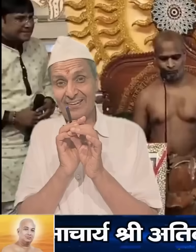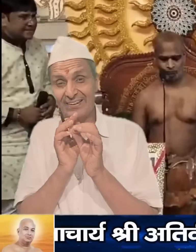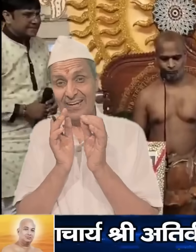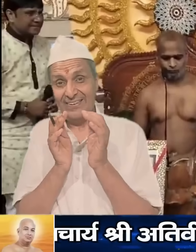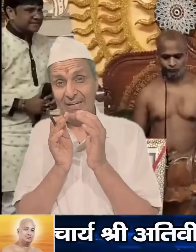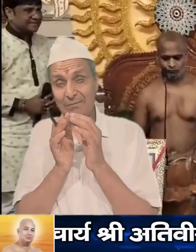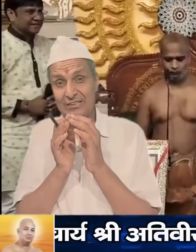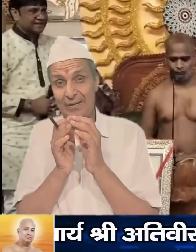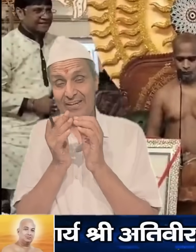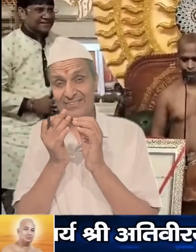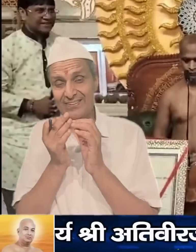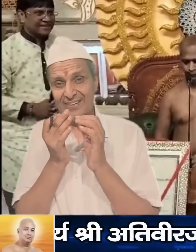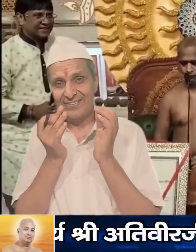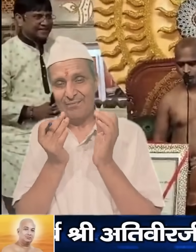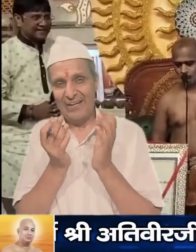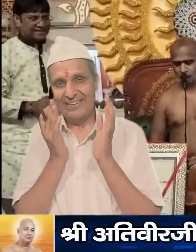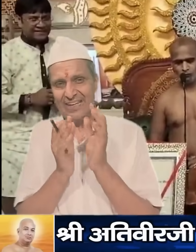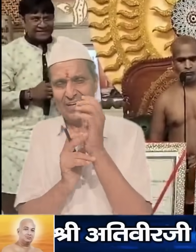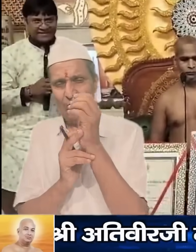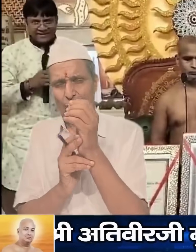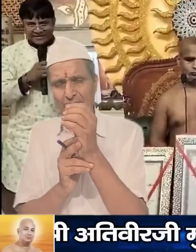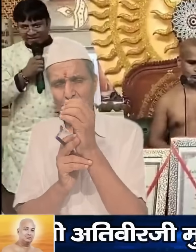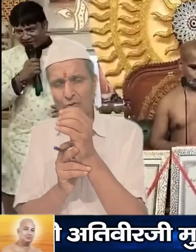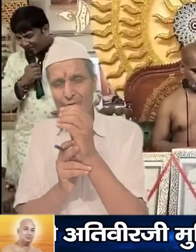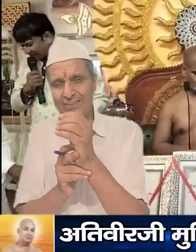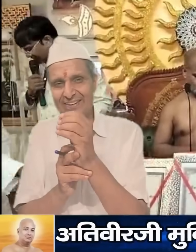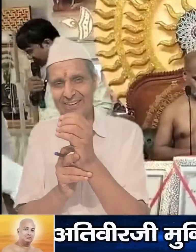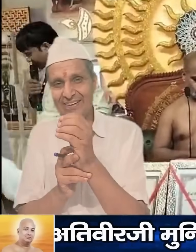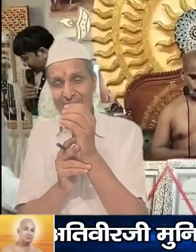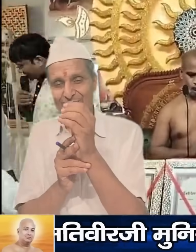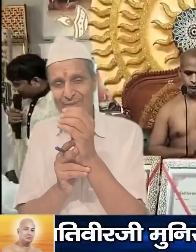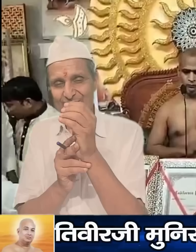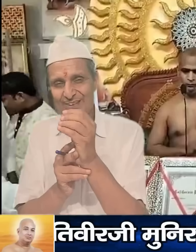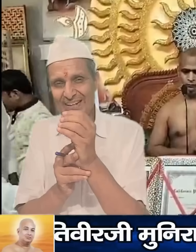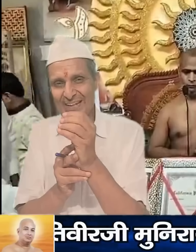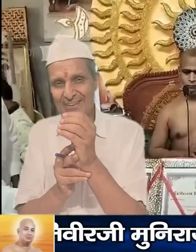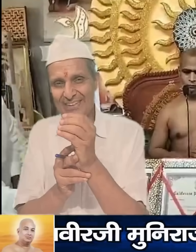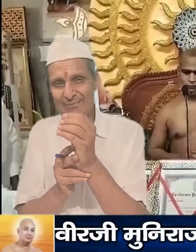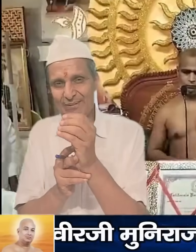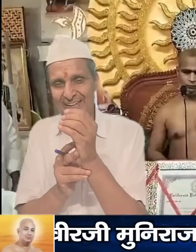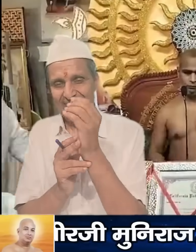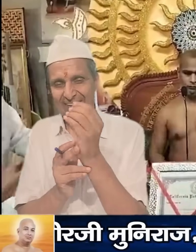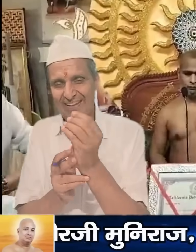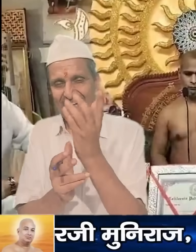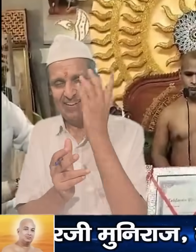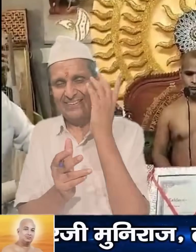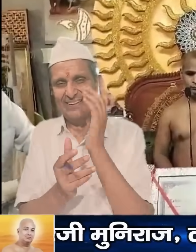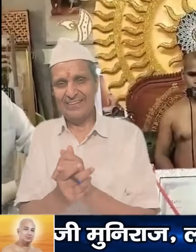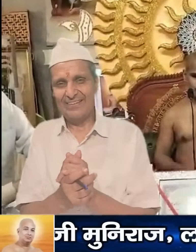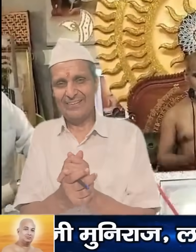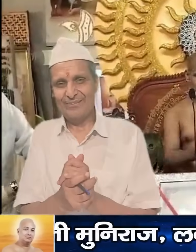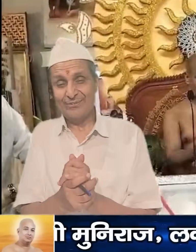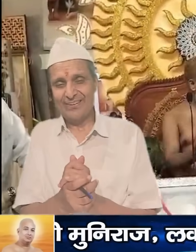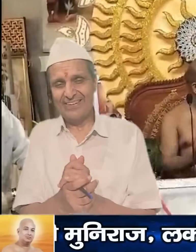अंदर कैसे एक प्रवचन में एक संत समाहित कर देता है, उसमें से कुछ को सुना देते हैं, कुछ मुस्कुराहट आपके चेहरे पर भी ले आते